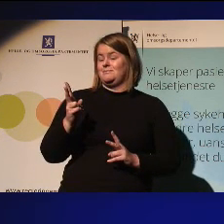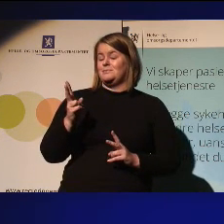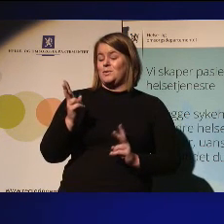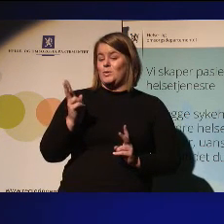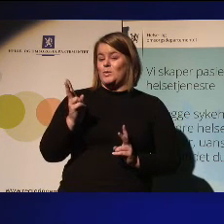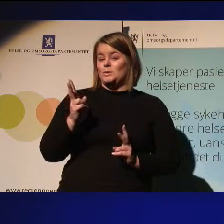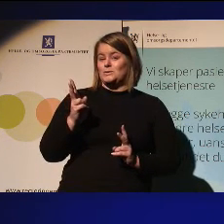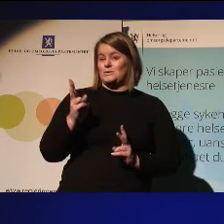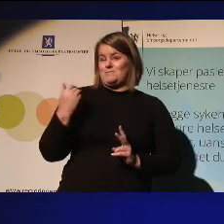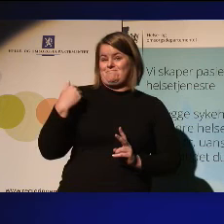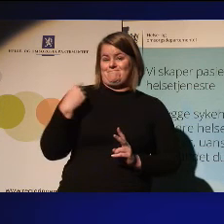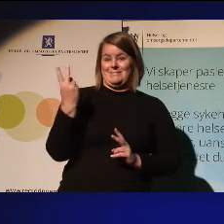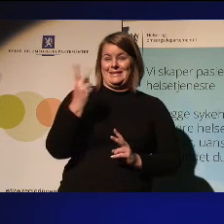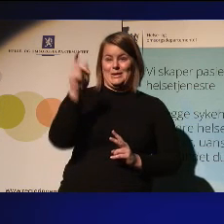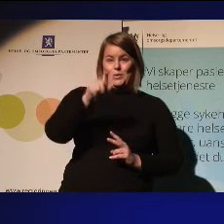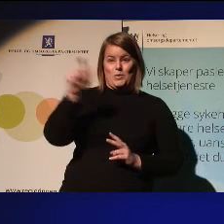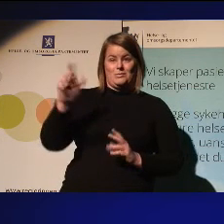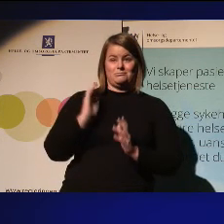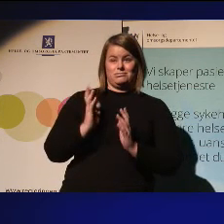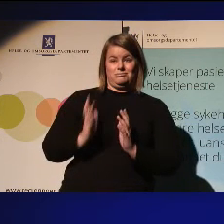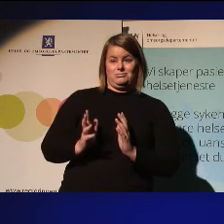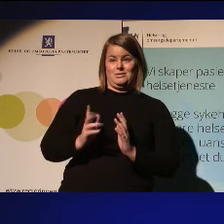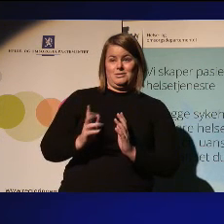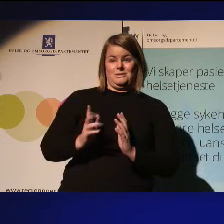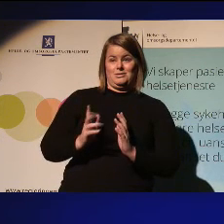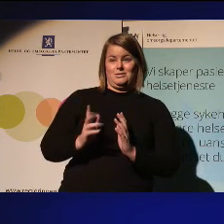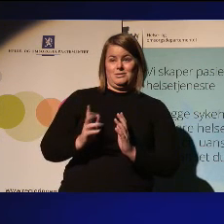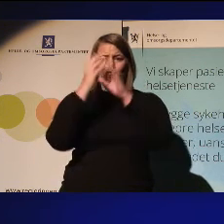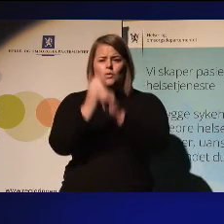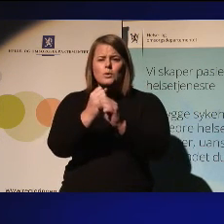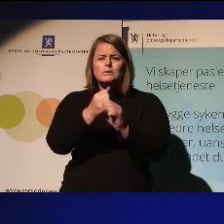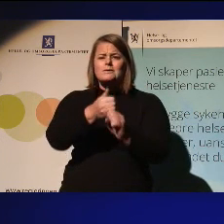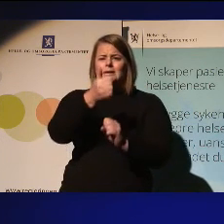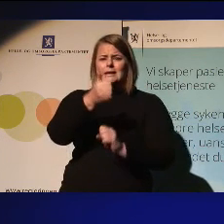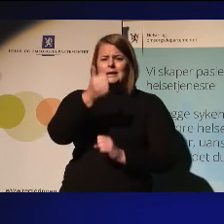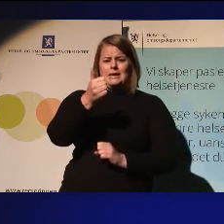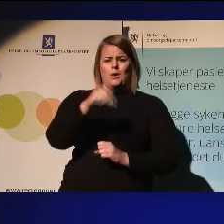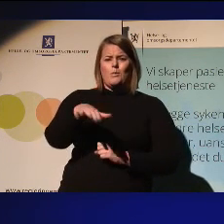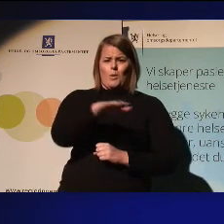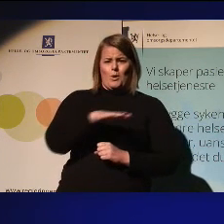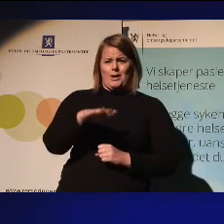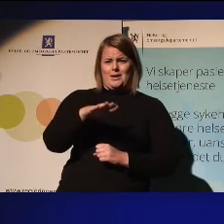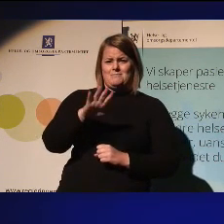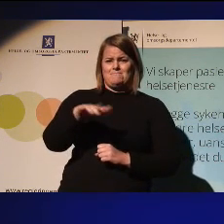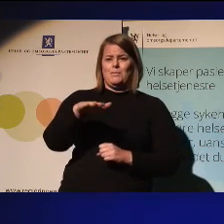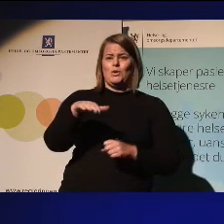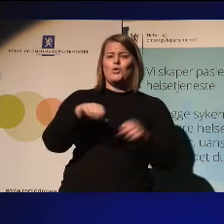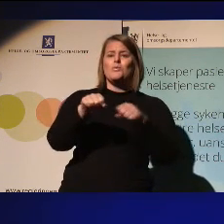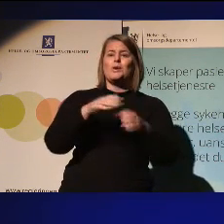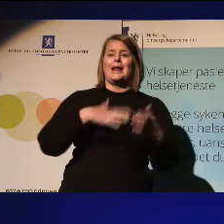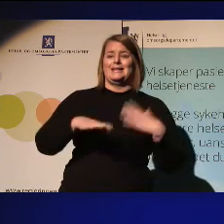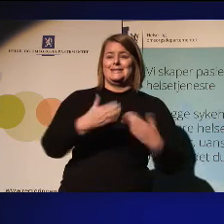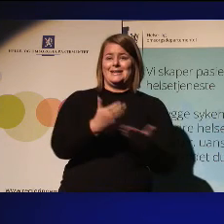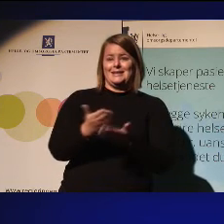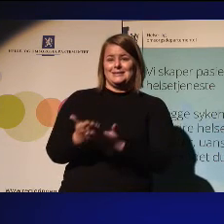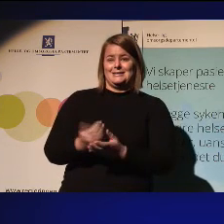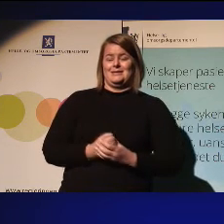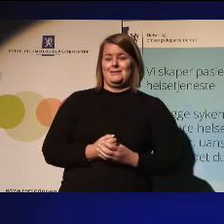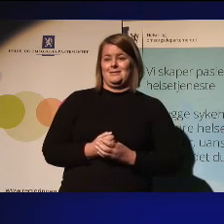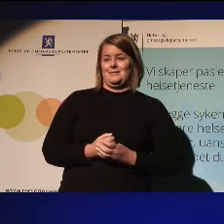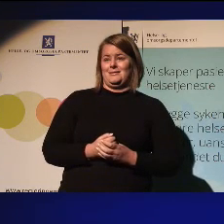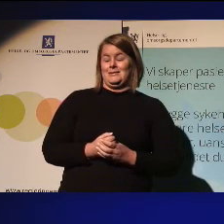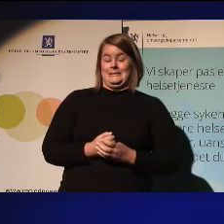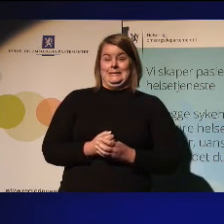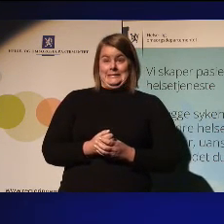til de to foregående som setter søkelyset på veldig viktige områder i kommunehelsetjenesten. Jeg ble